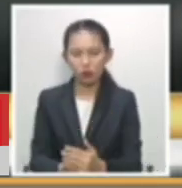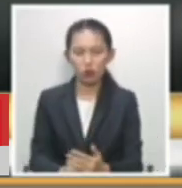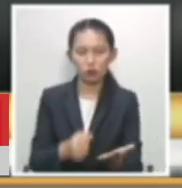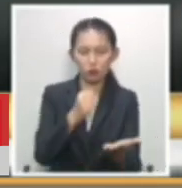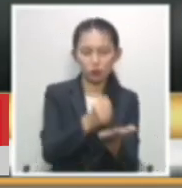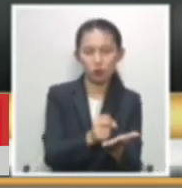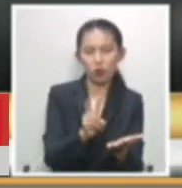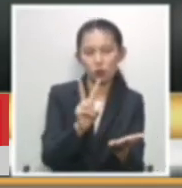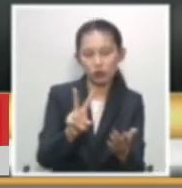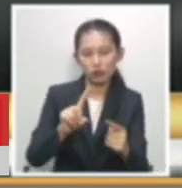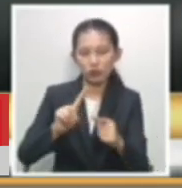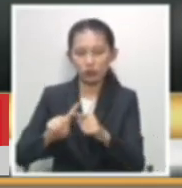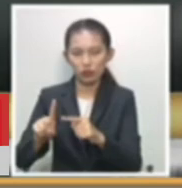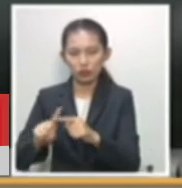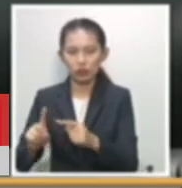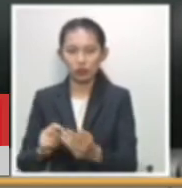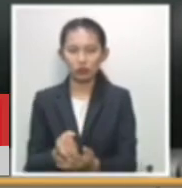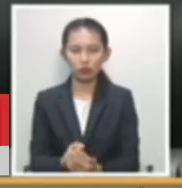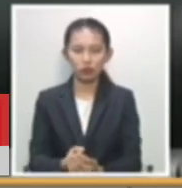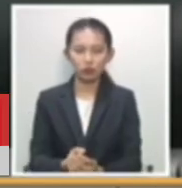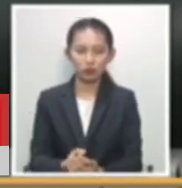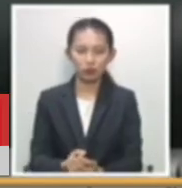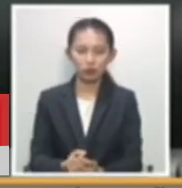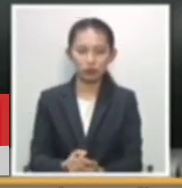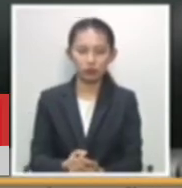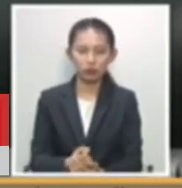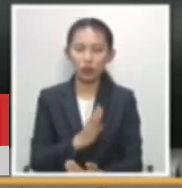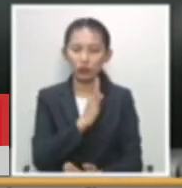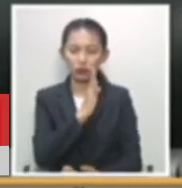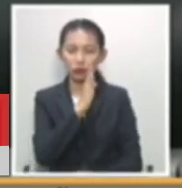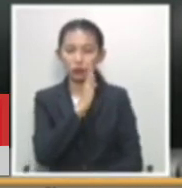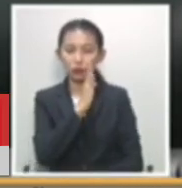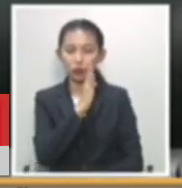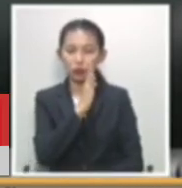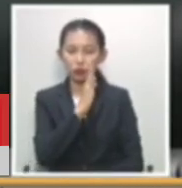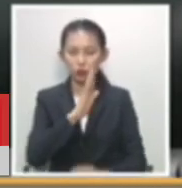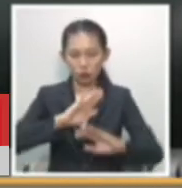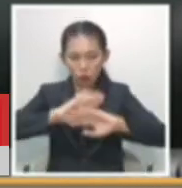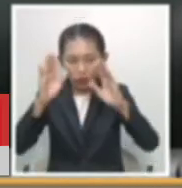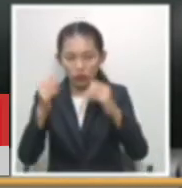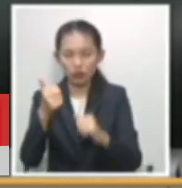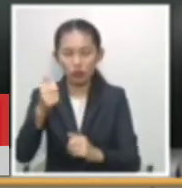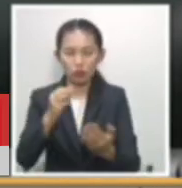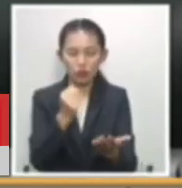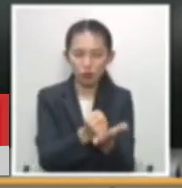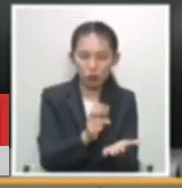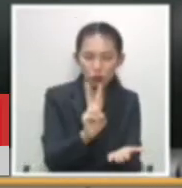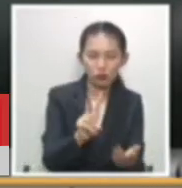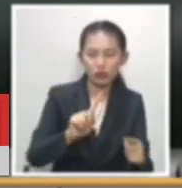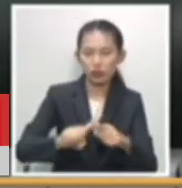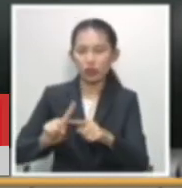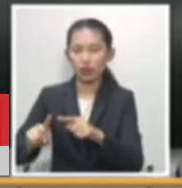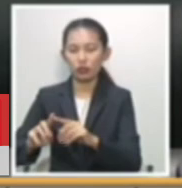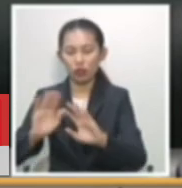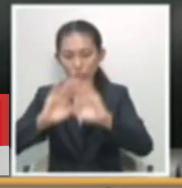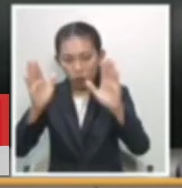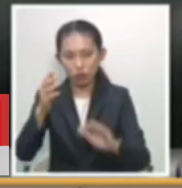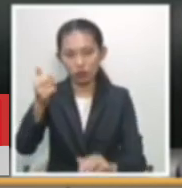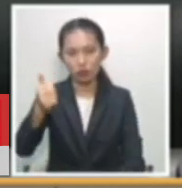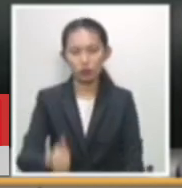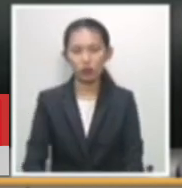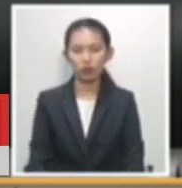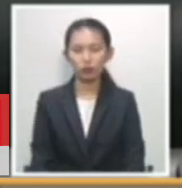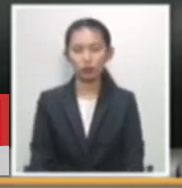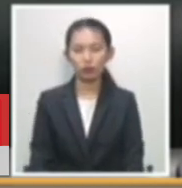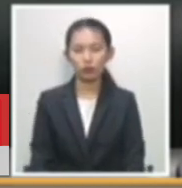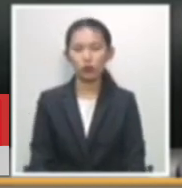คะก็คือวีซ่าหน้าด่านถ้าเป็นไปได้ท่านยกเลิกได้หรือเปล่าเพราะว่าหลายๆประเทศที่เป็นนัก